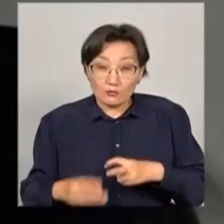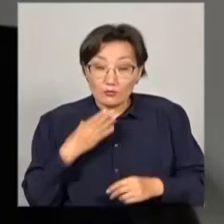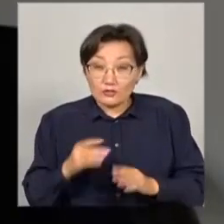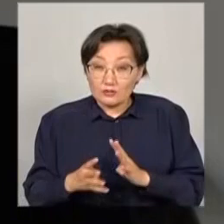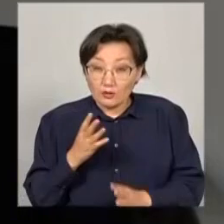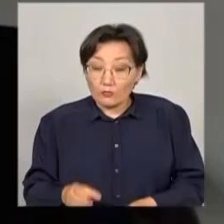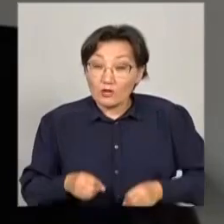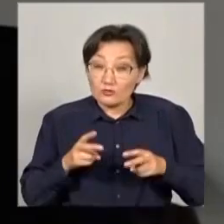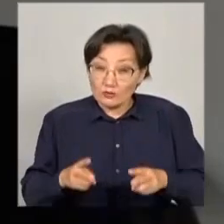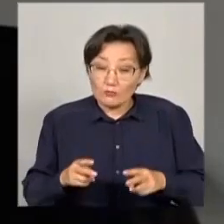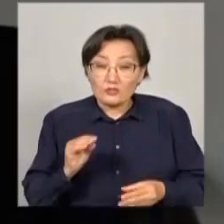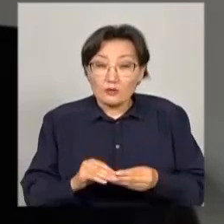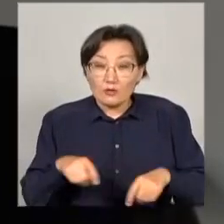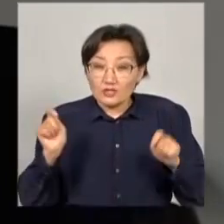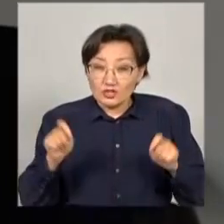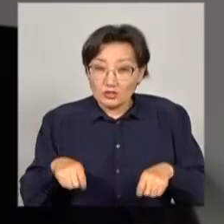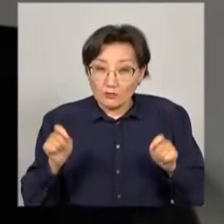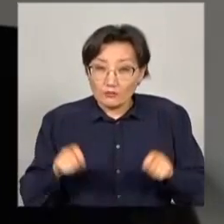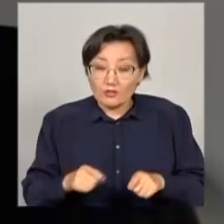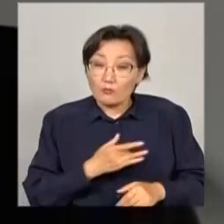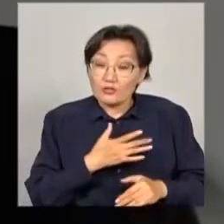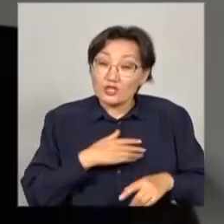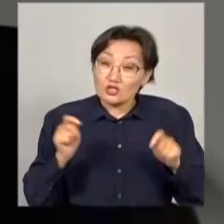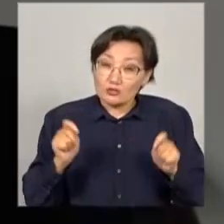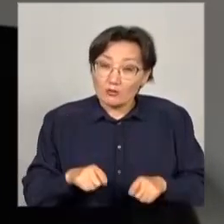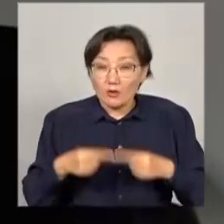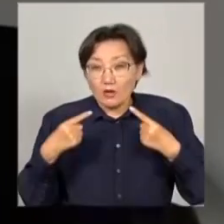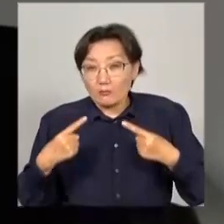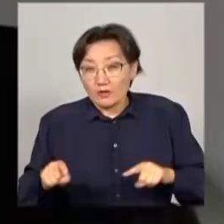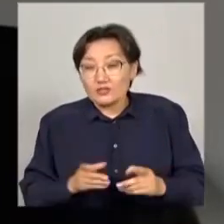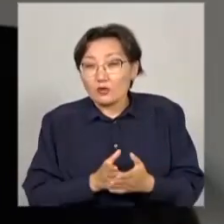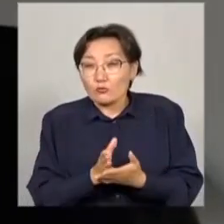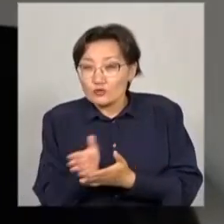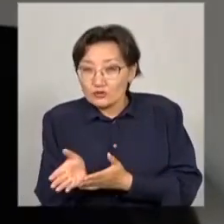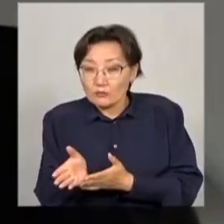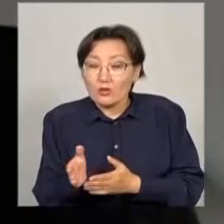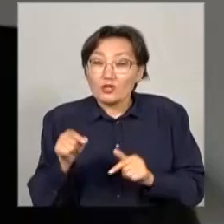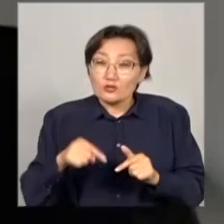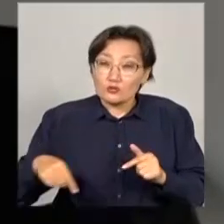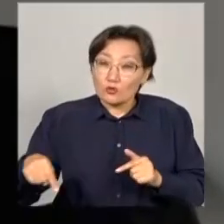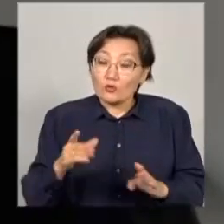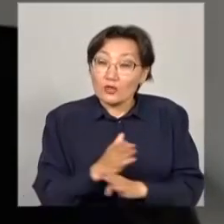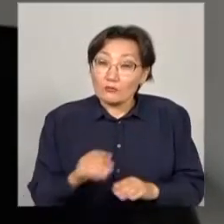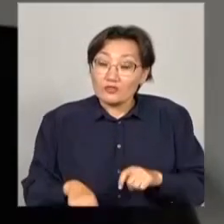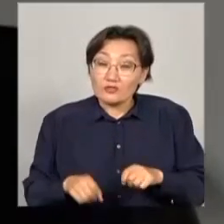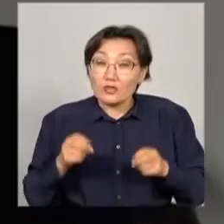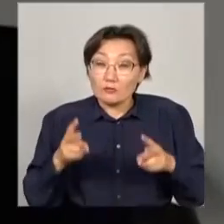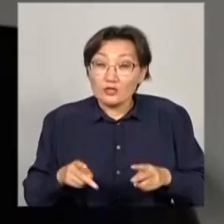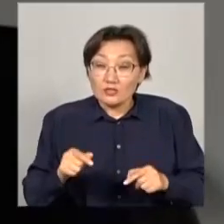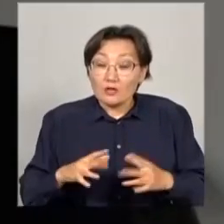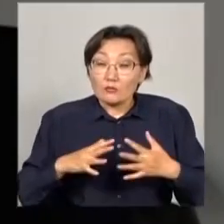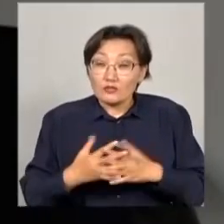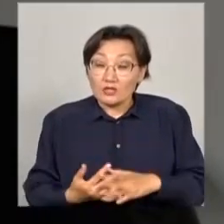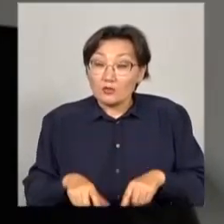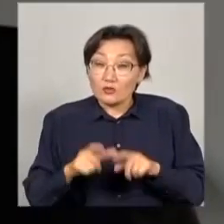кезегінде қауіпті. Үнемі жауынды шашынды аймаққа тиесілі жаңбырда басқарнаға бұрып жіберу сол ортаға зиян әкеледі. Әрі бұл сондағы елді